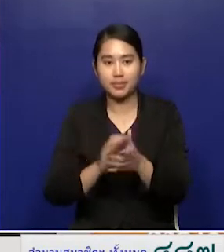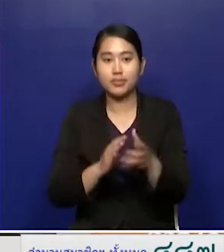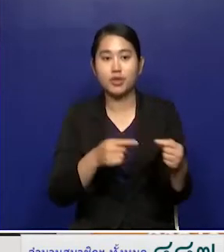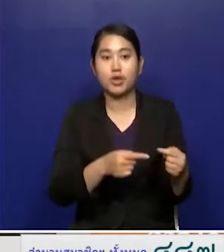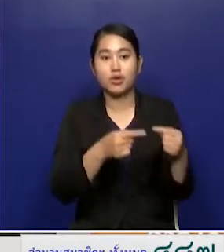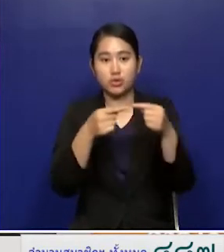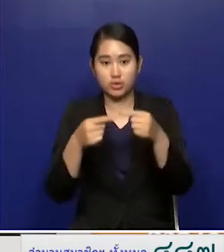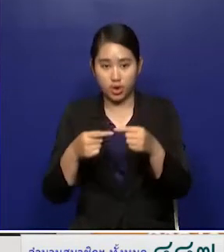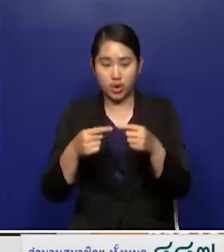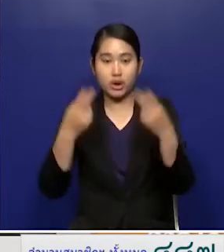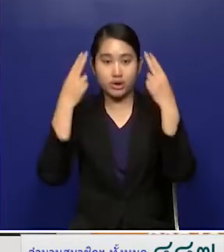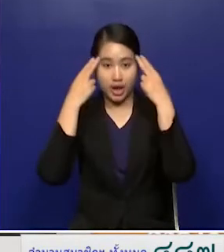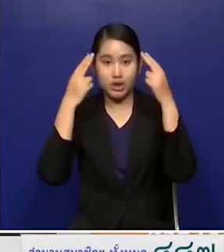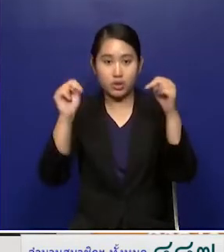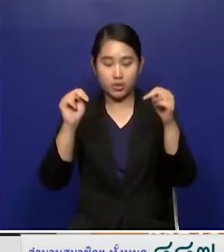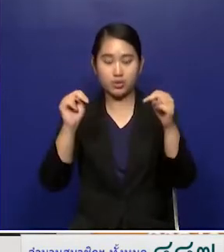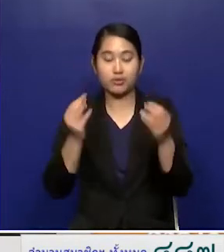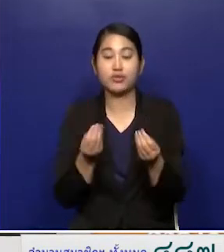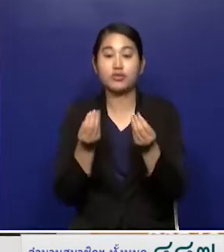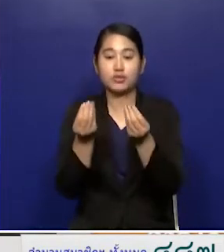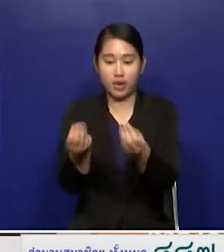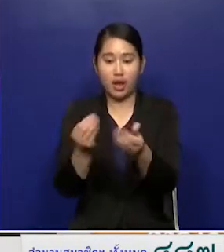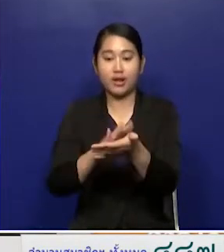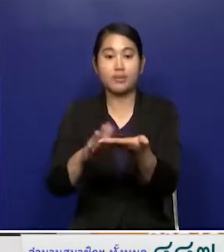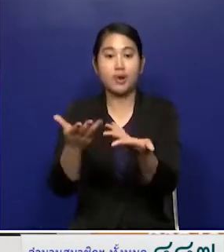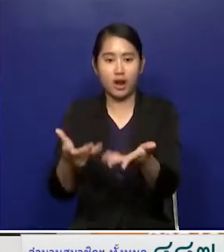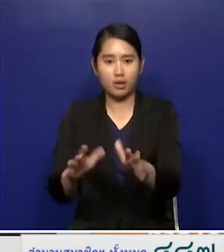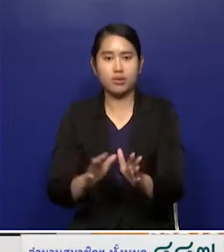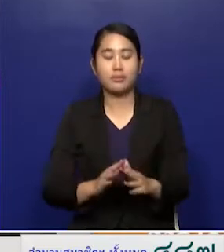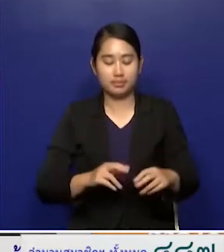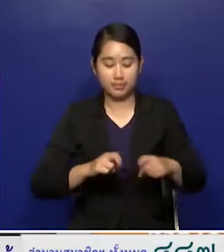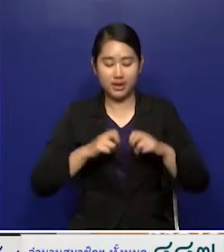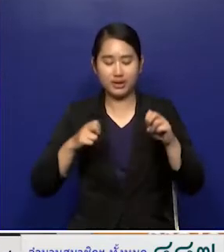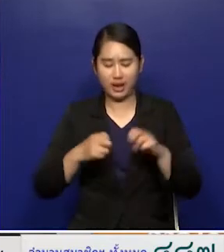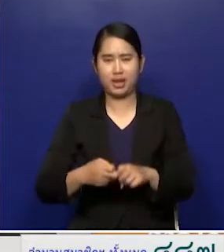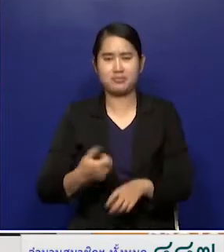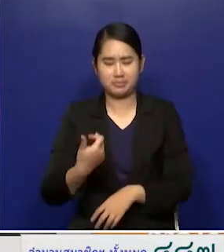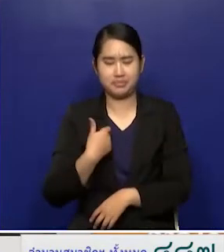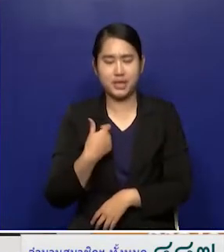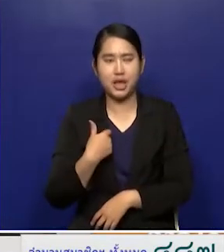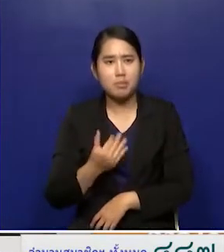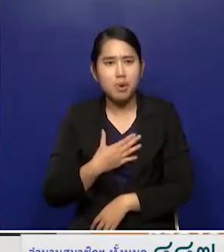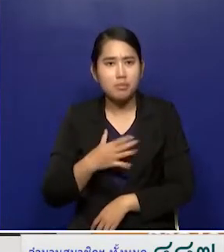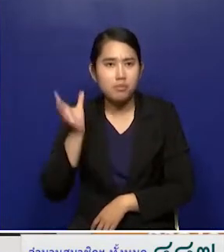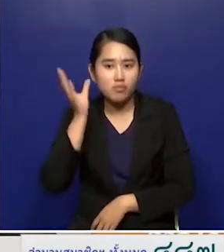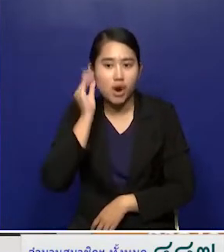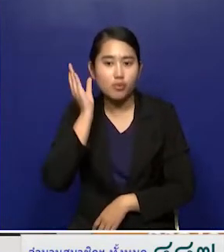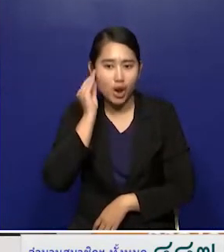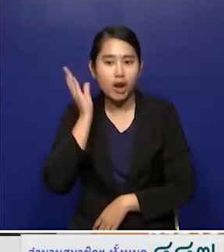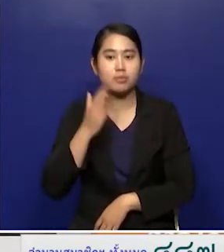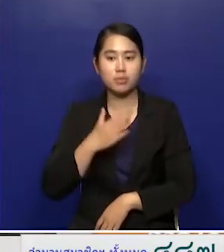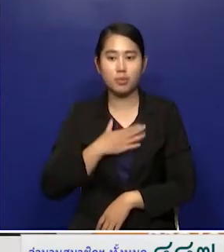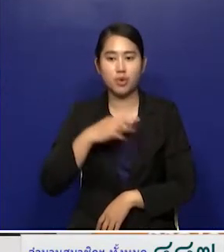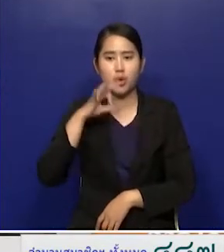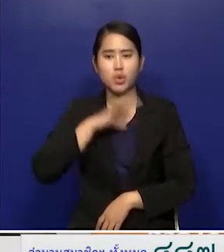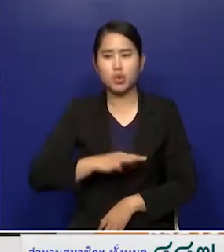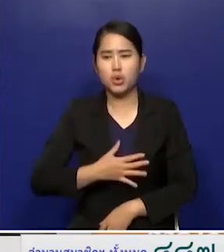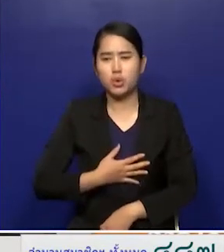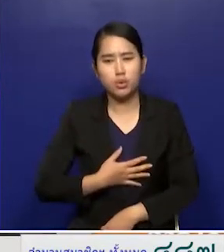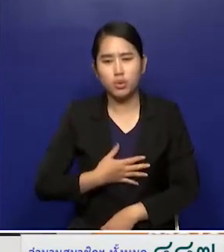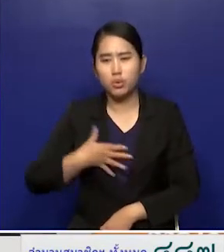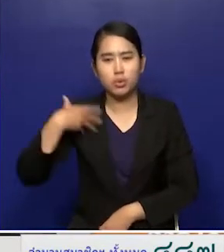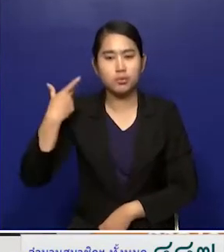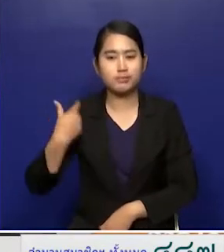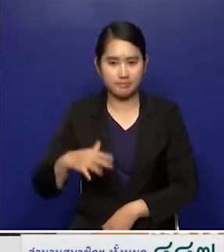ทานนายกรธมัตรเรีร้อยแล้วหนึ่งในปัญหาที่ผมฟังแล้วผมรู้สึกอดอัดใจ